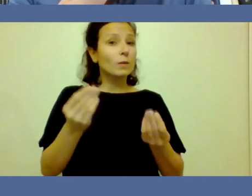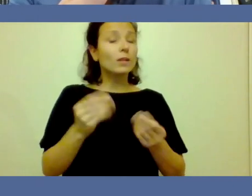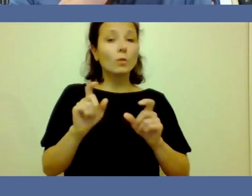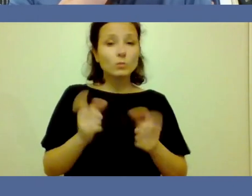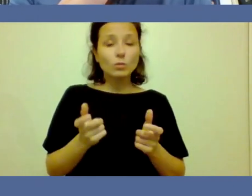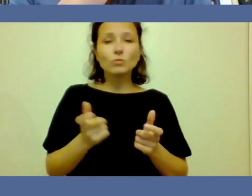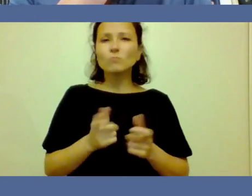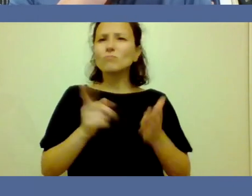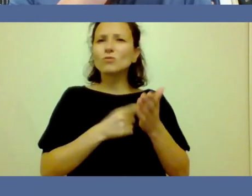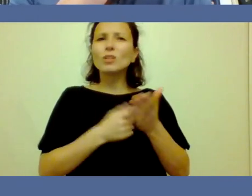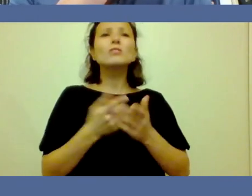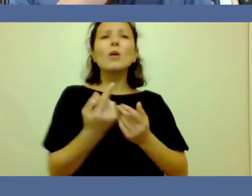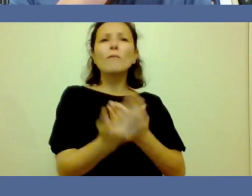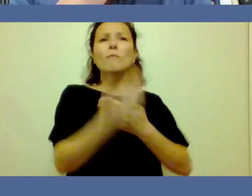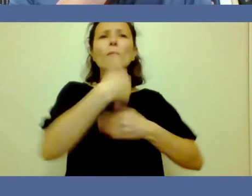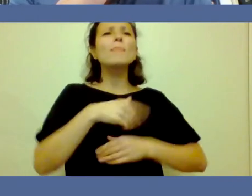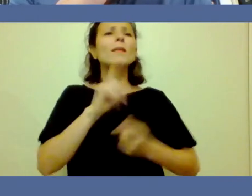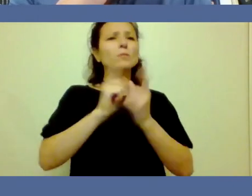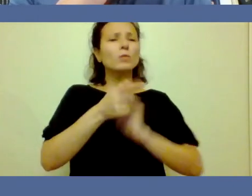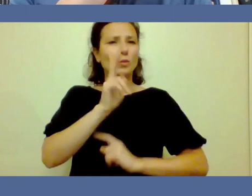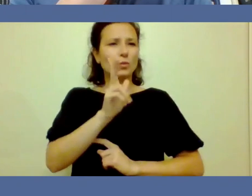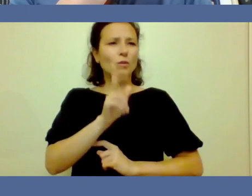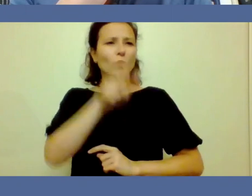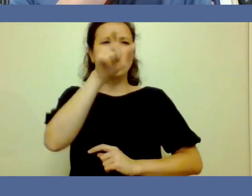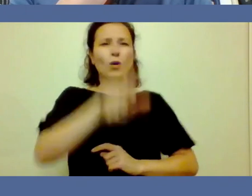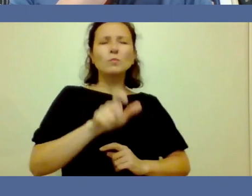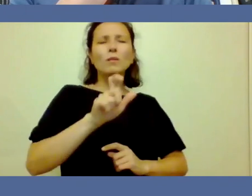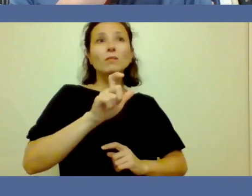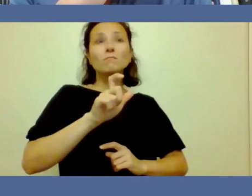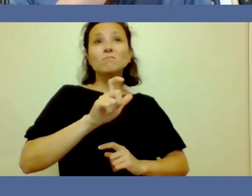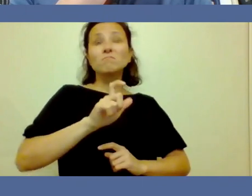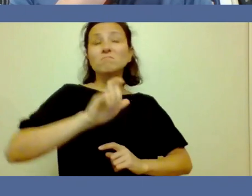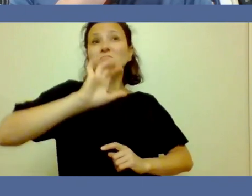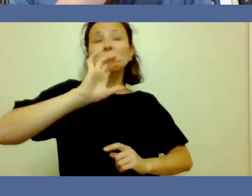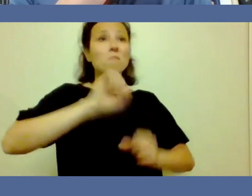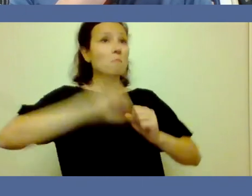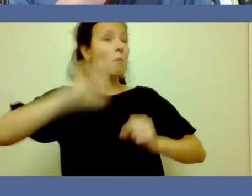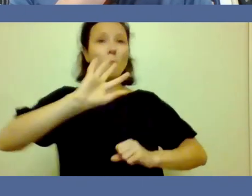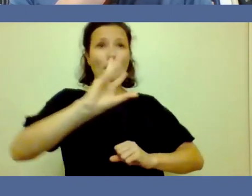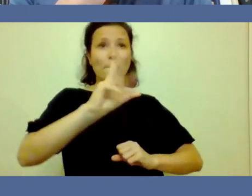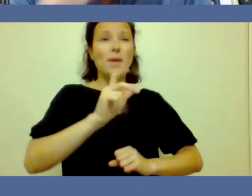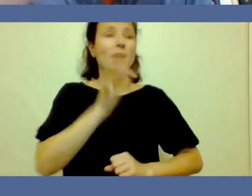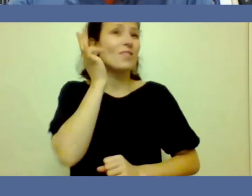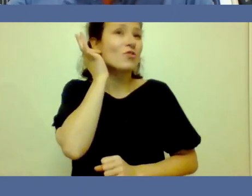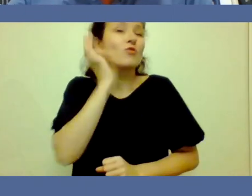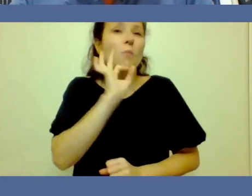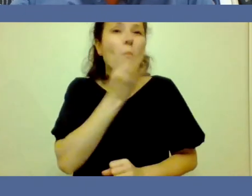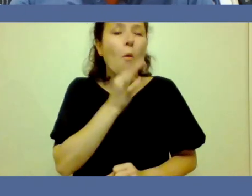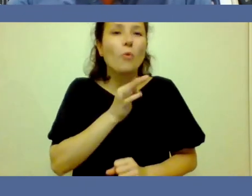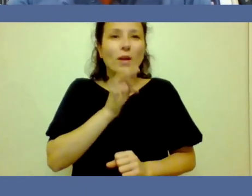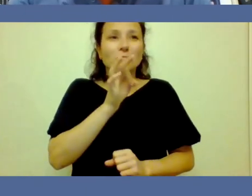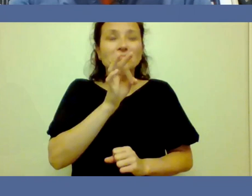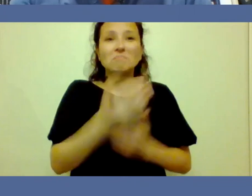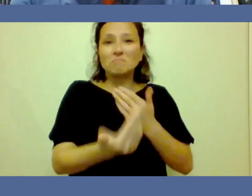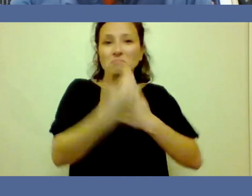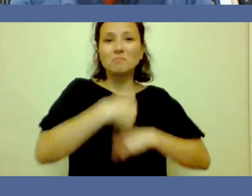często przychodzą na spotkania piękne, anielsko piękne dziewczęta, młode, które mi podają tą